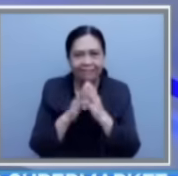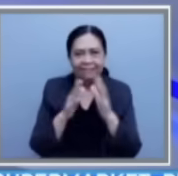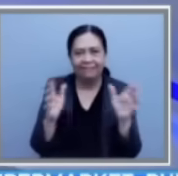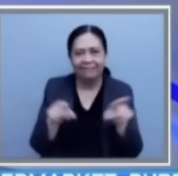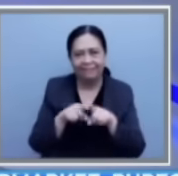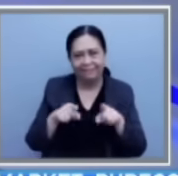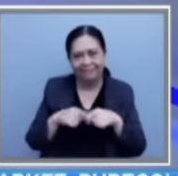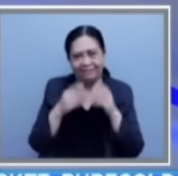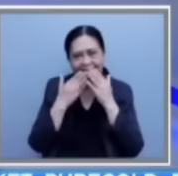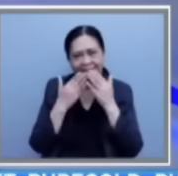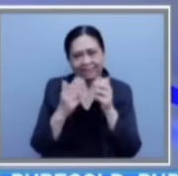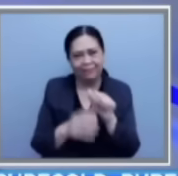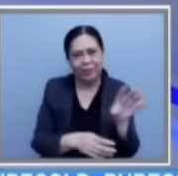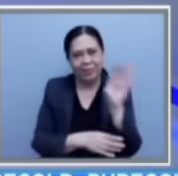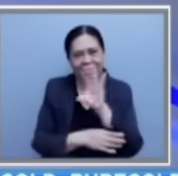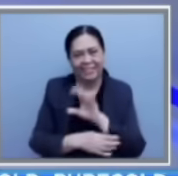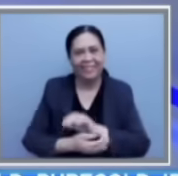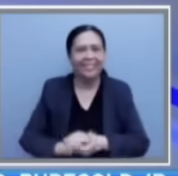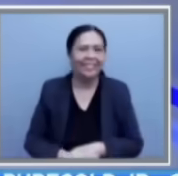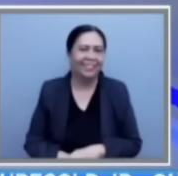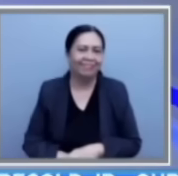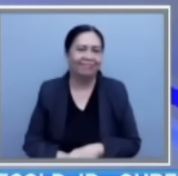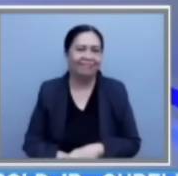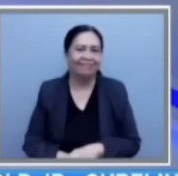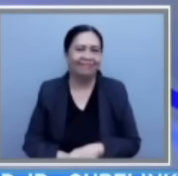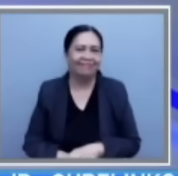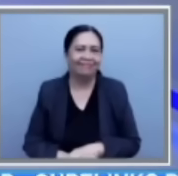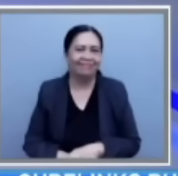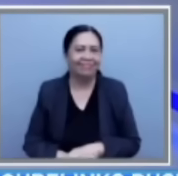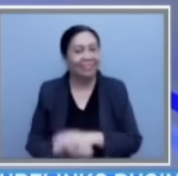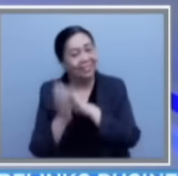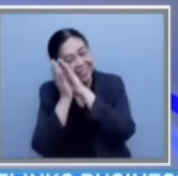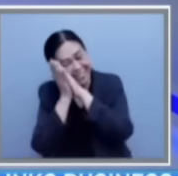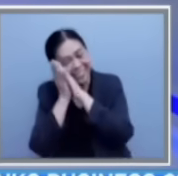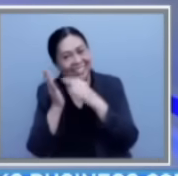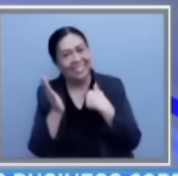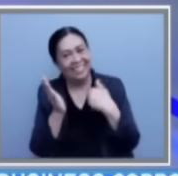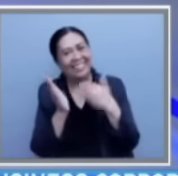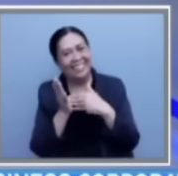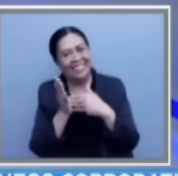po morning Good morning Good morning Tulog na ako